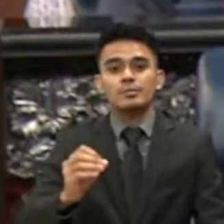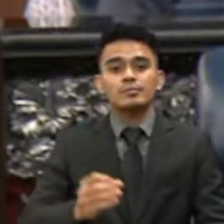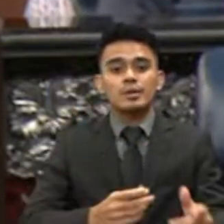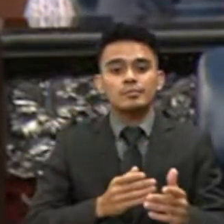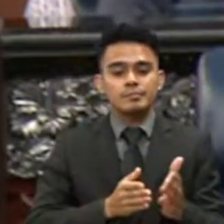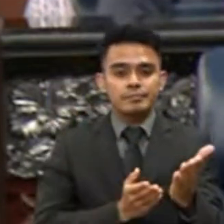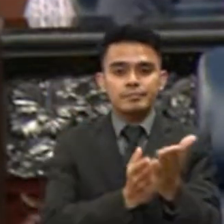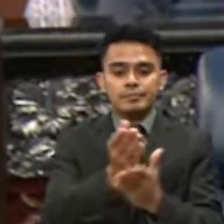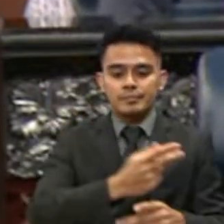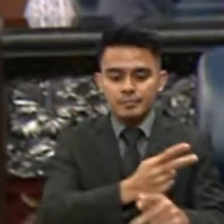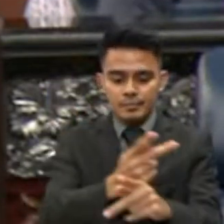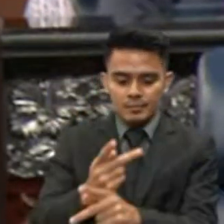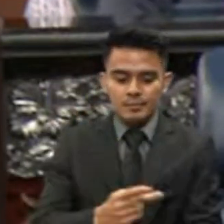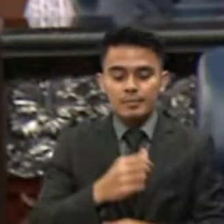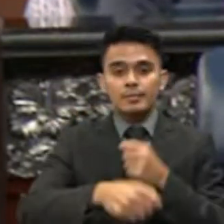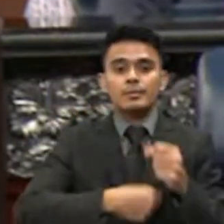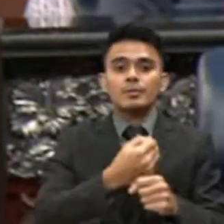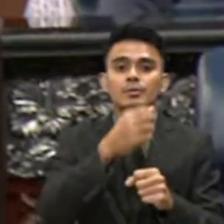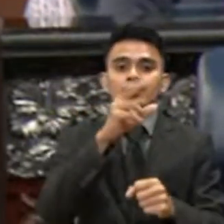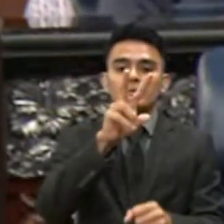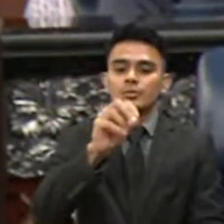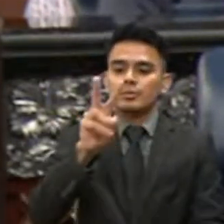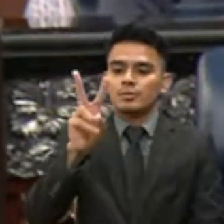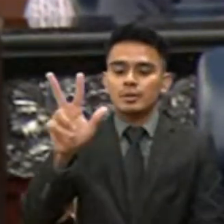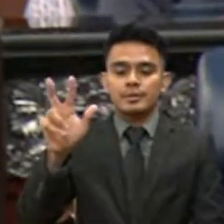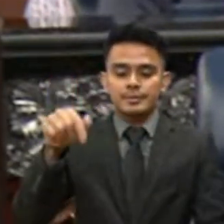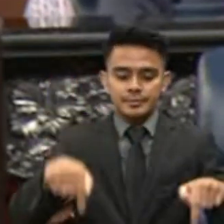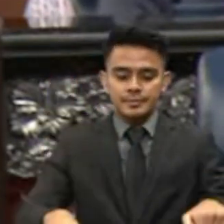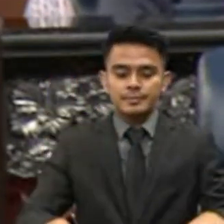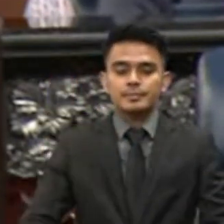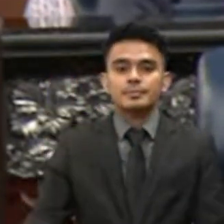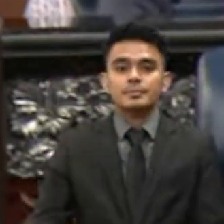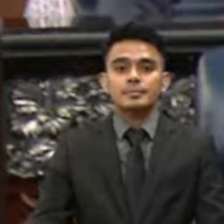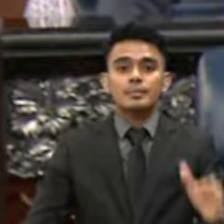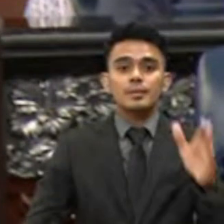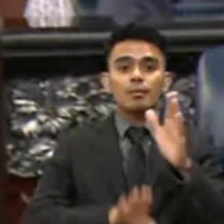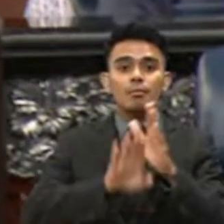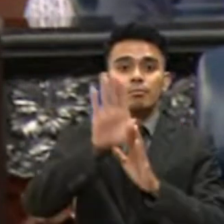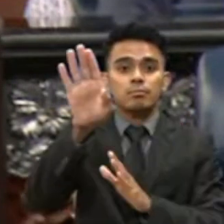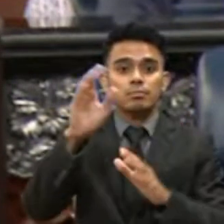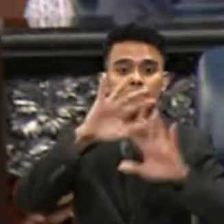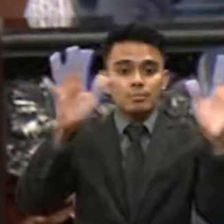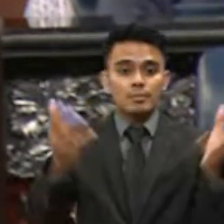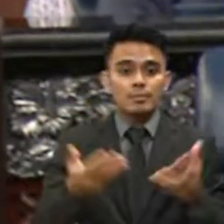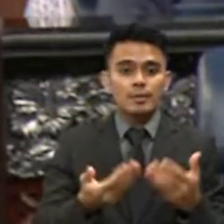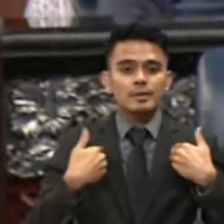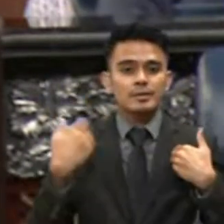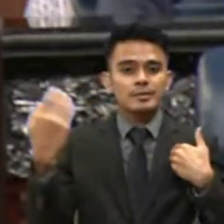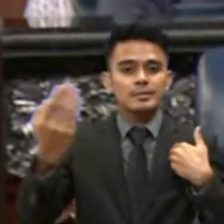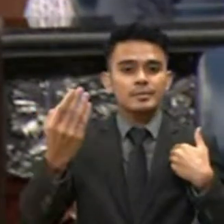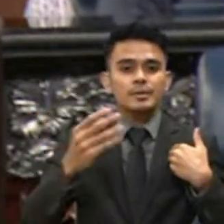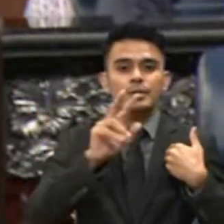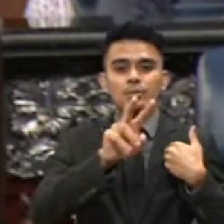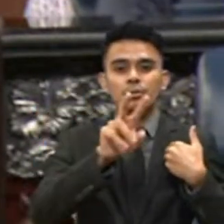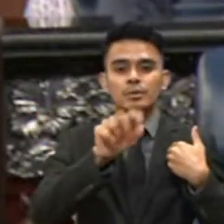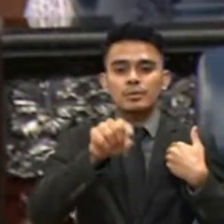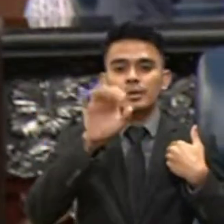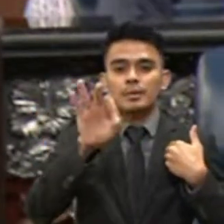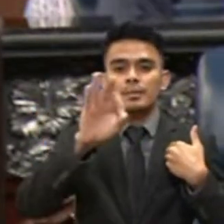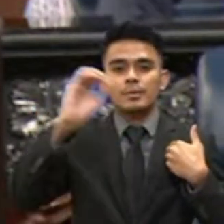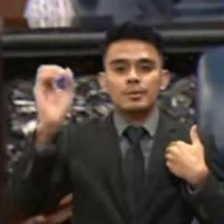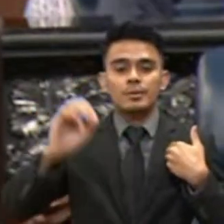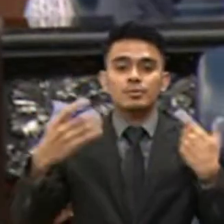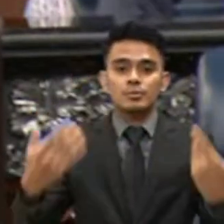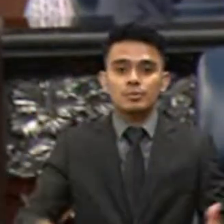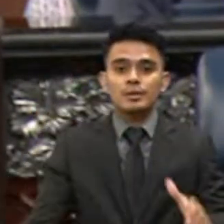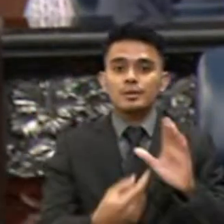terkawal pada 2023 pertumbuhan global diluncur semakin menyederhana sebanyak 26.900